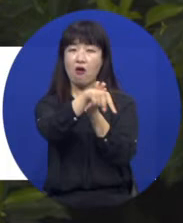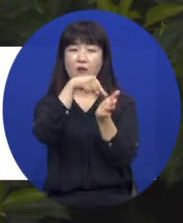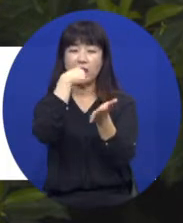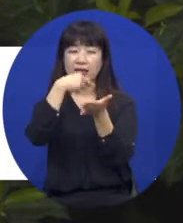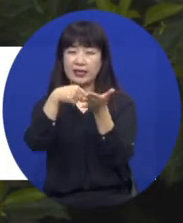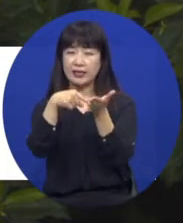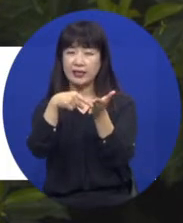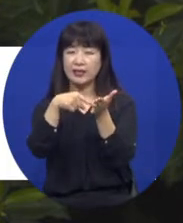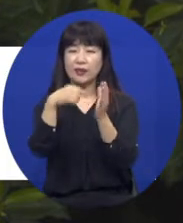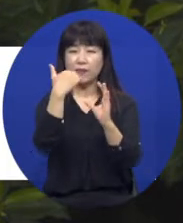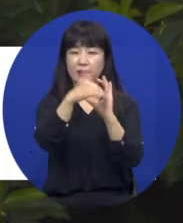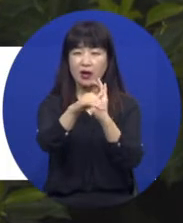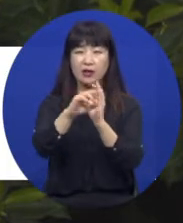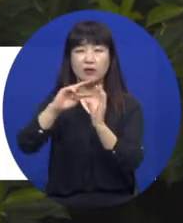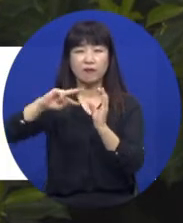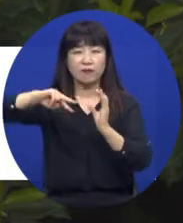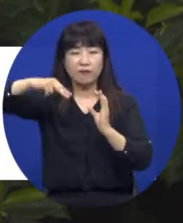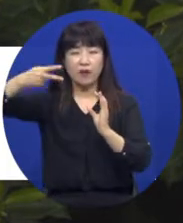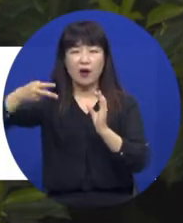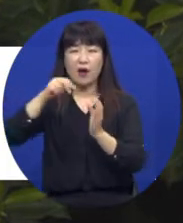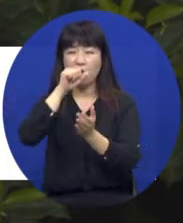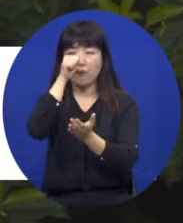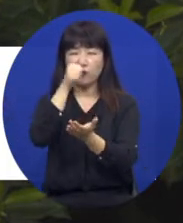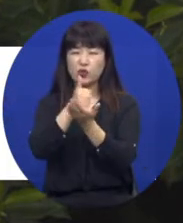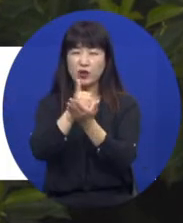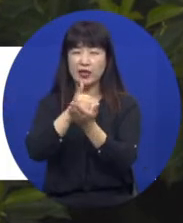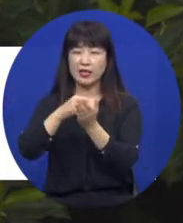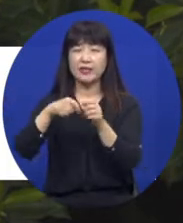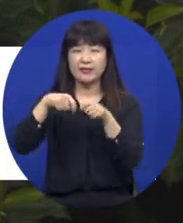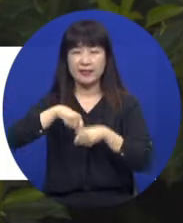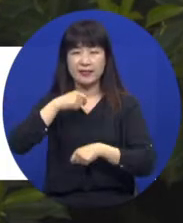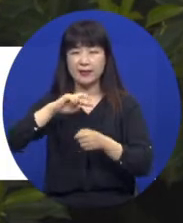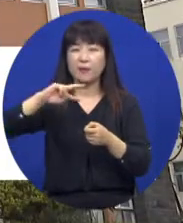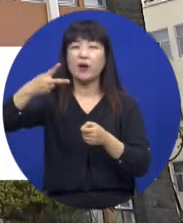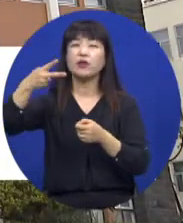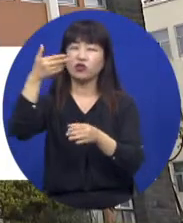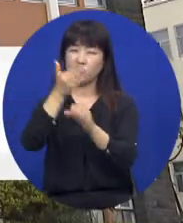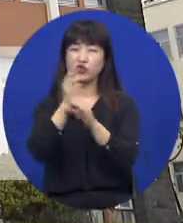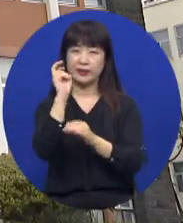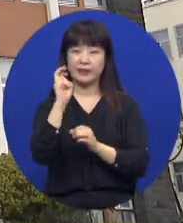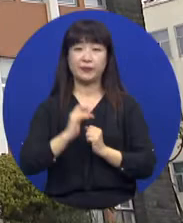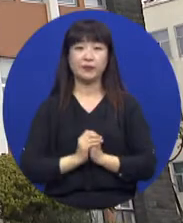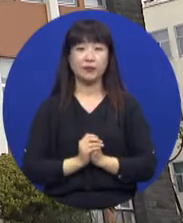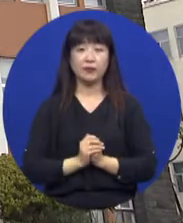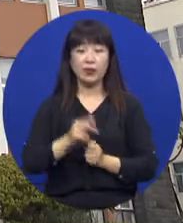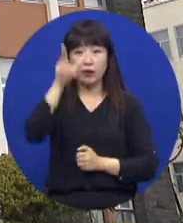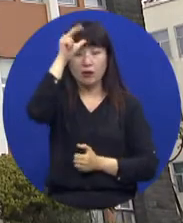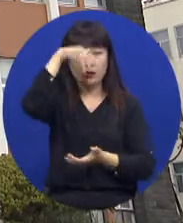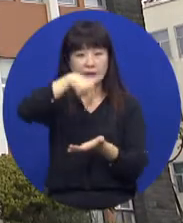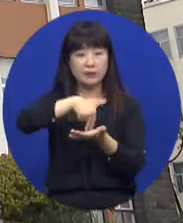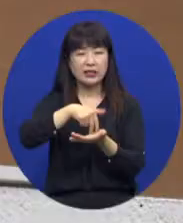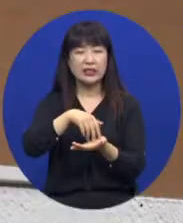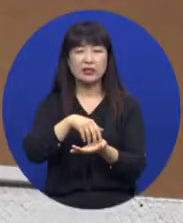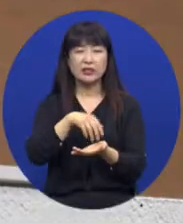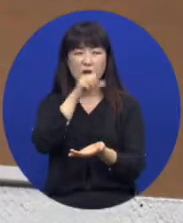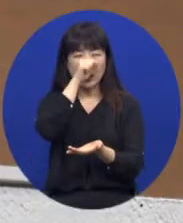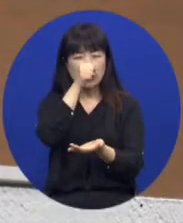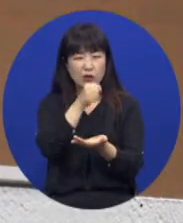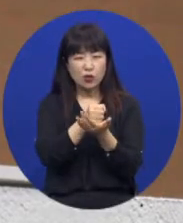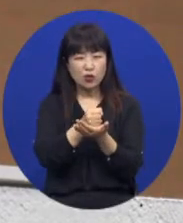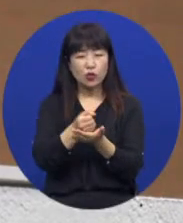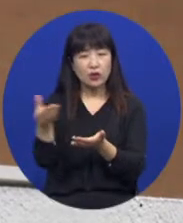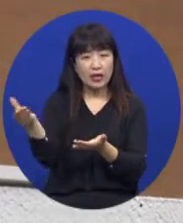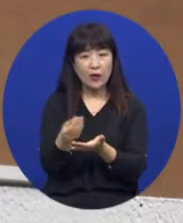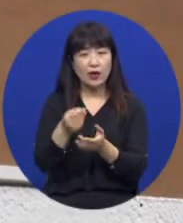게재 행에서 되면 편 채용으로 범죄 수법이 억 공개되는 것 같습니다 경찰은 정상적인 대환대출을 하는 경우에도